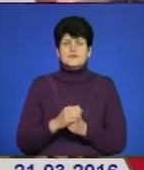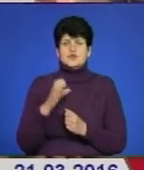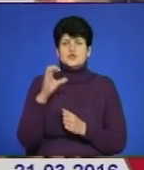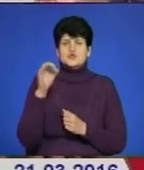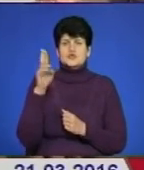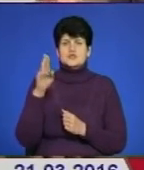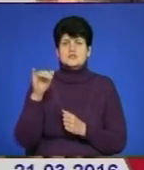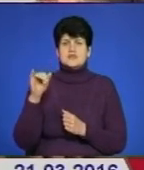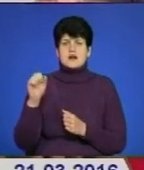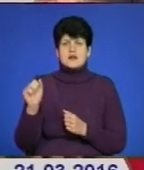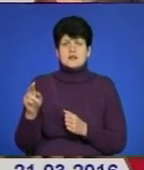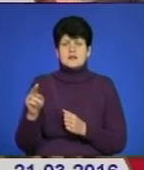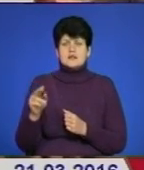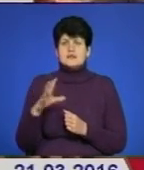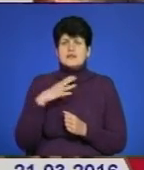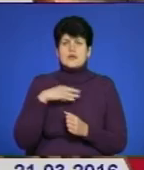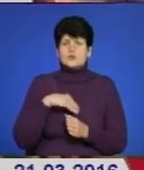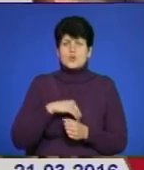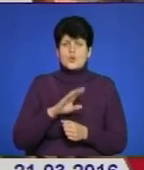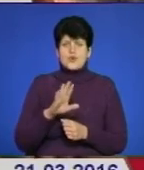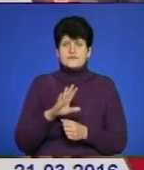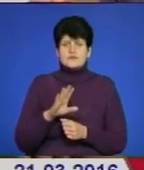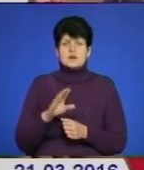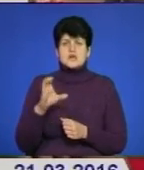соціальним поетом, не духовним, а соціальним